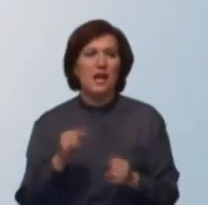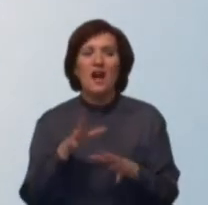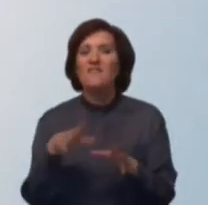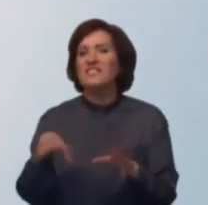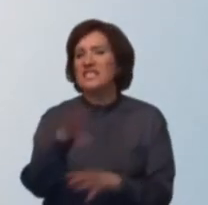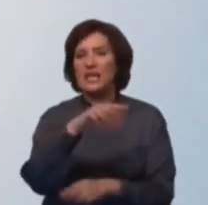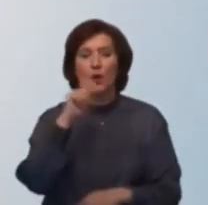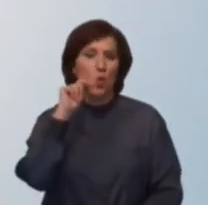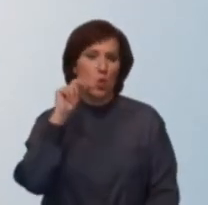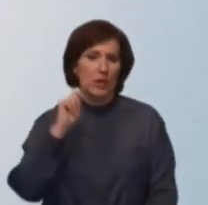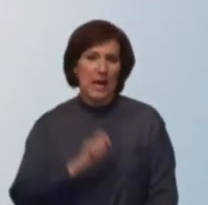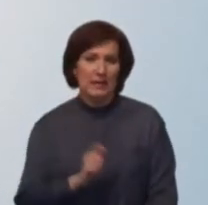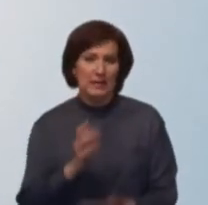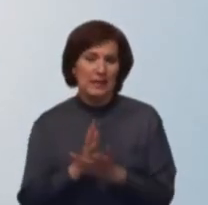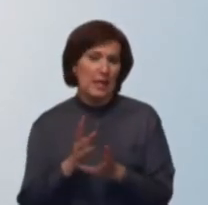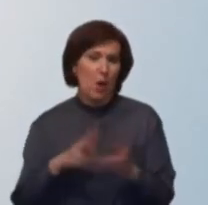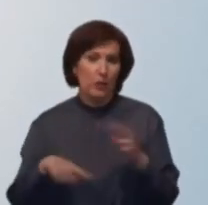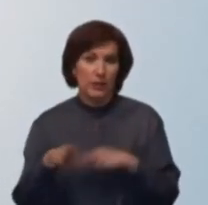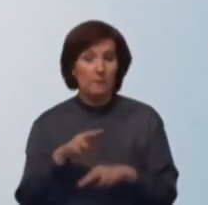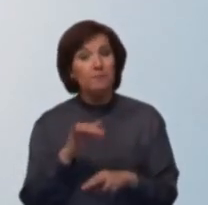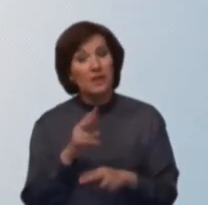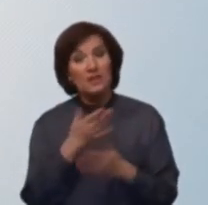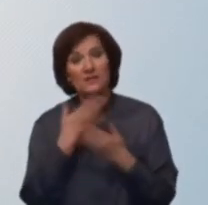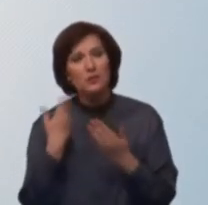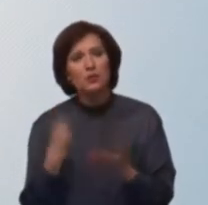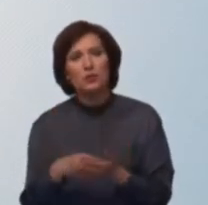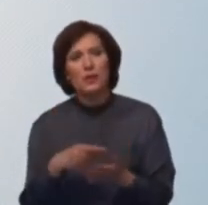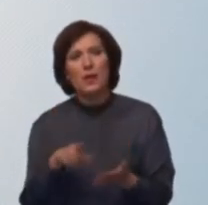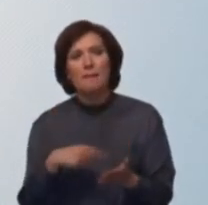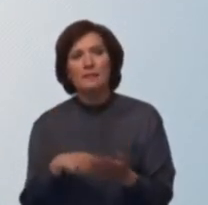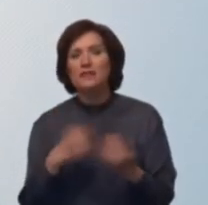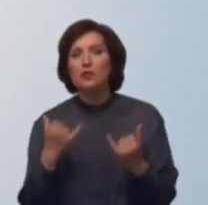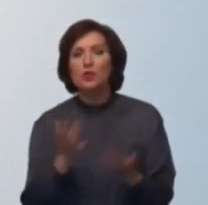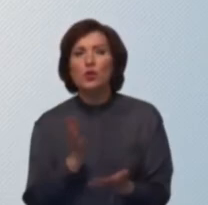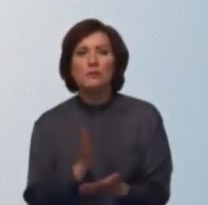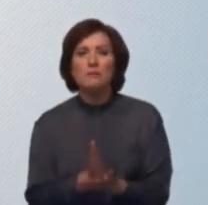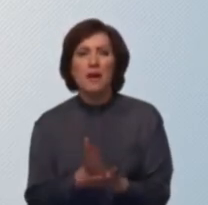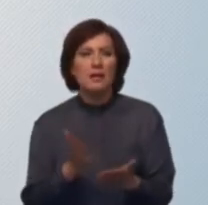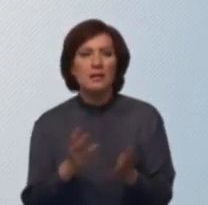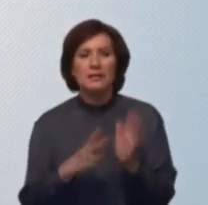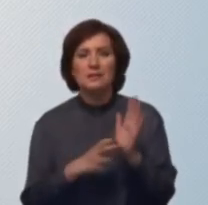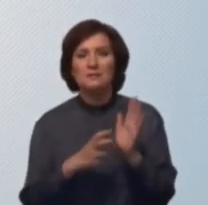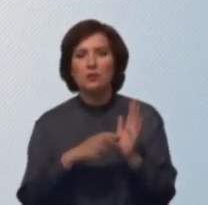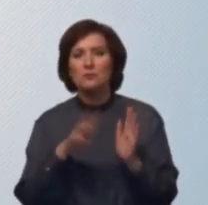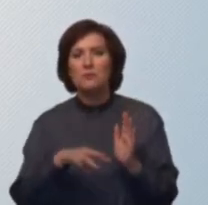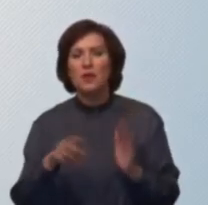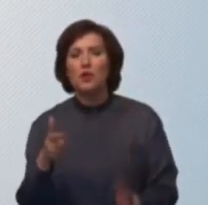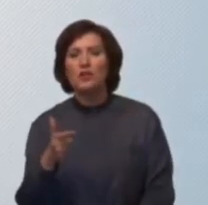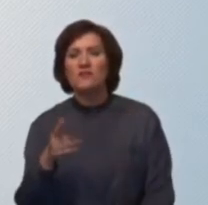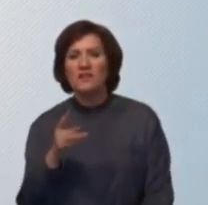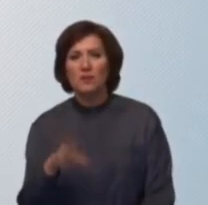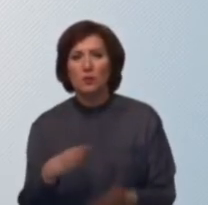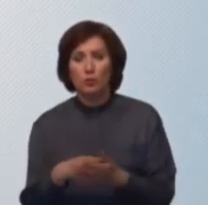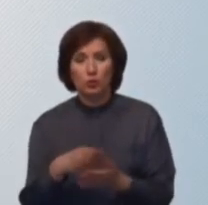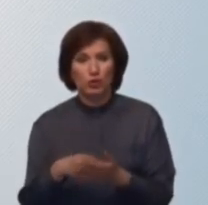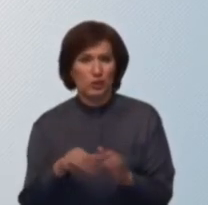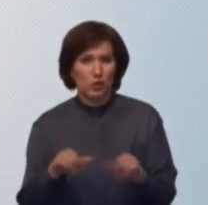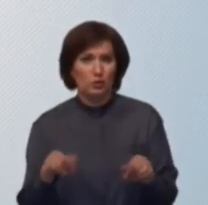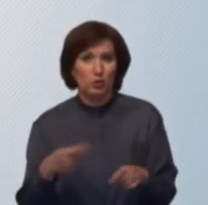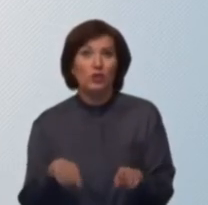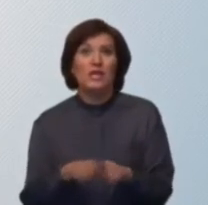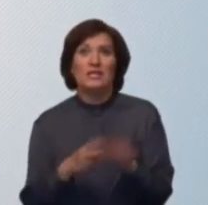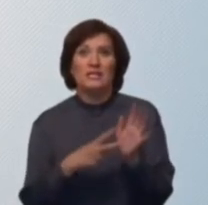всієї України є однаковим. Але відсутність грошей. Місто сьогодні має 700 мільйонів гривень бюджет розвитку. Що